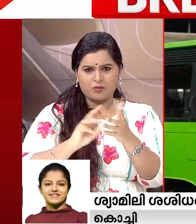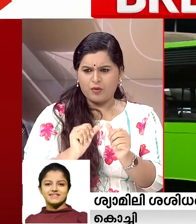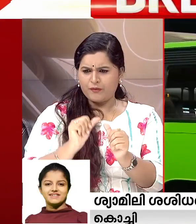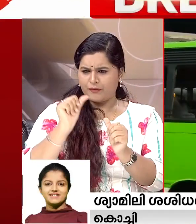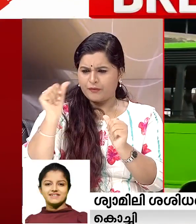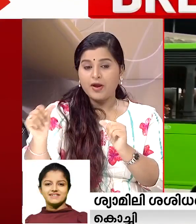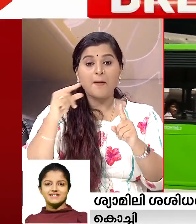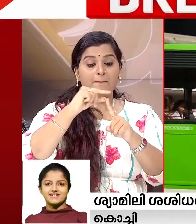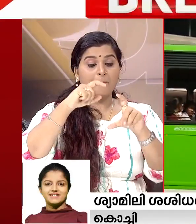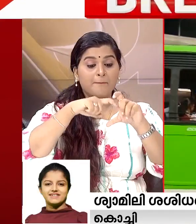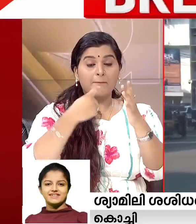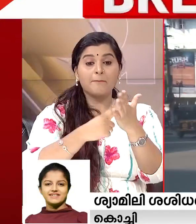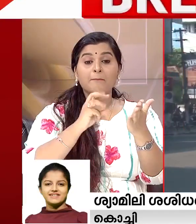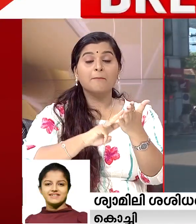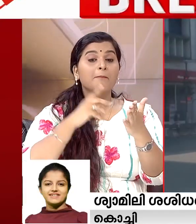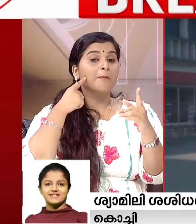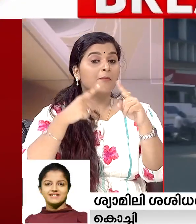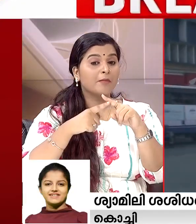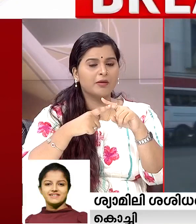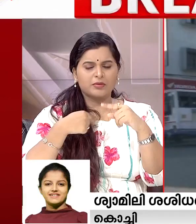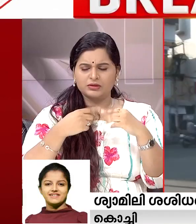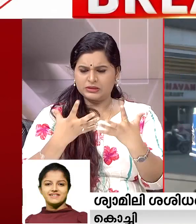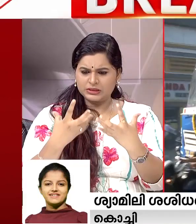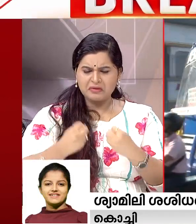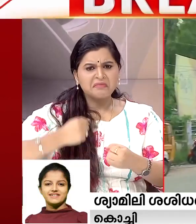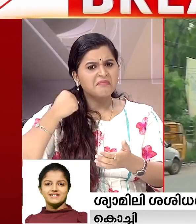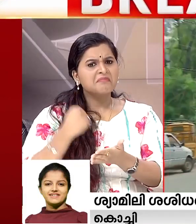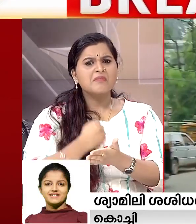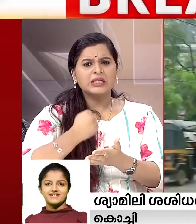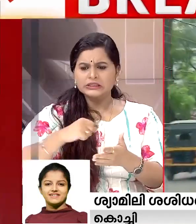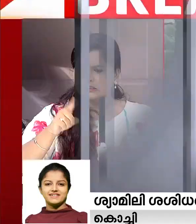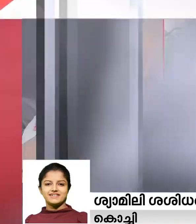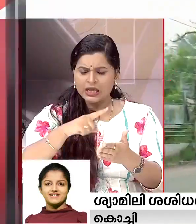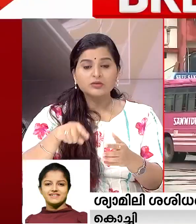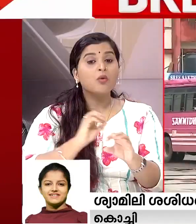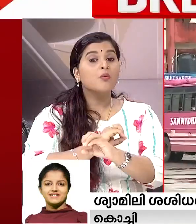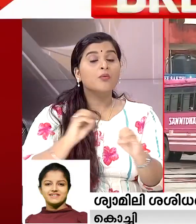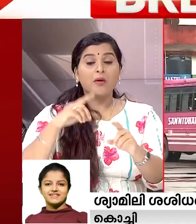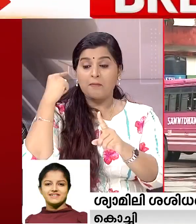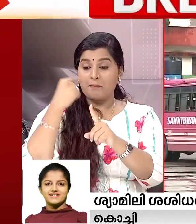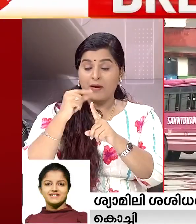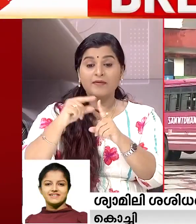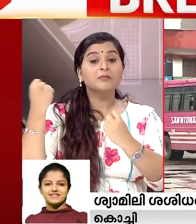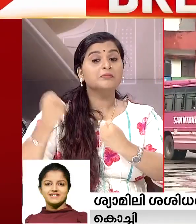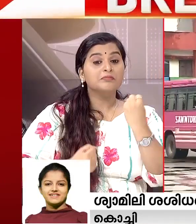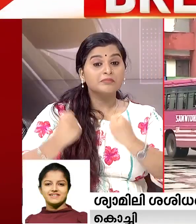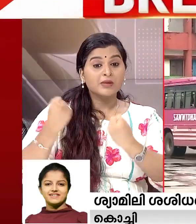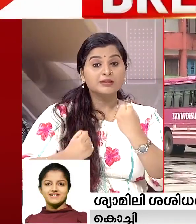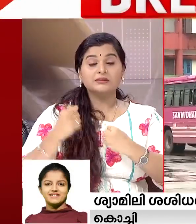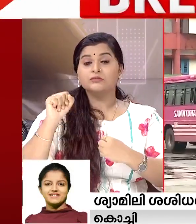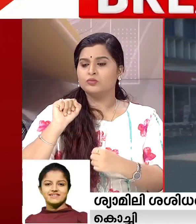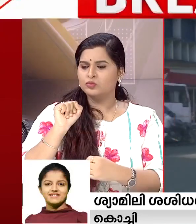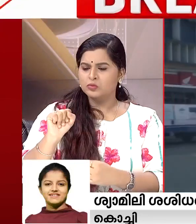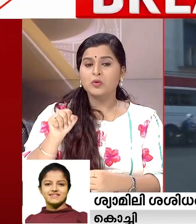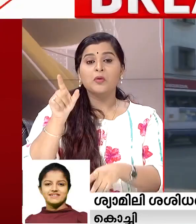പെർമിറ്റുകൾ നിലനിർത്തണമെന്നായിരുന്നു. ഈ പെർമിറ്റ് താത്കാലികമായി സ്വകാര്യ ബസ് ഉടമകൾക്ക് റദ്ദാക്കിയിരുന്നു. അത്